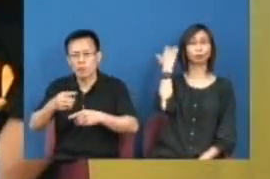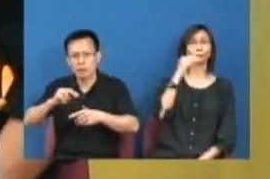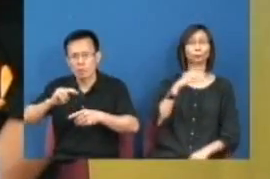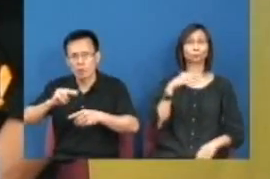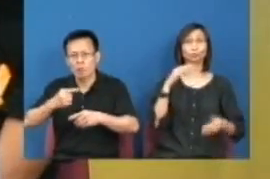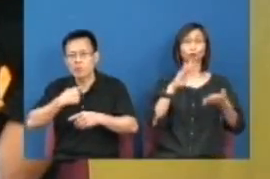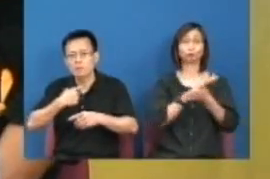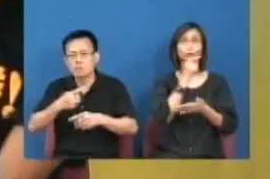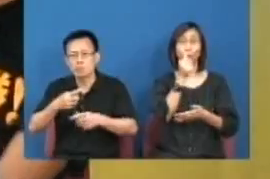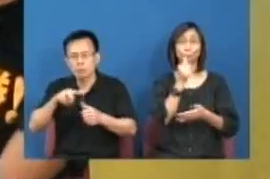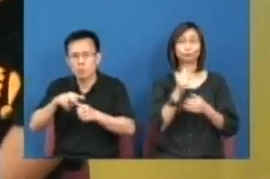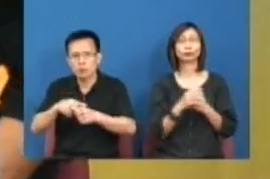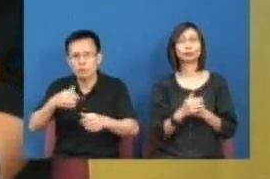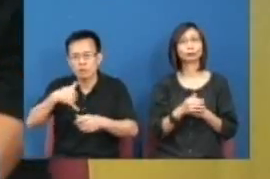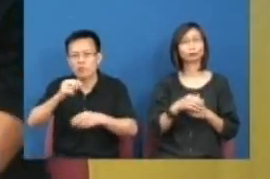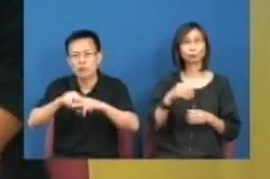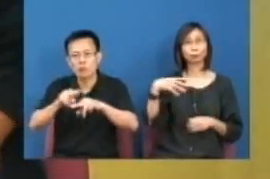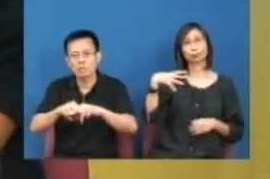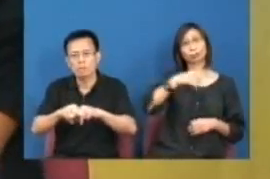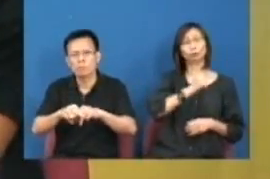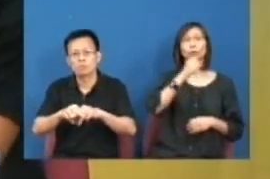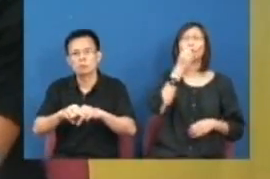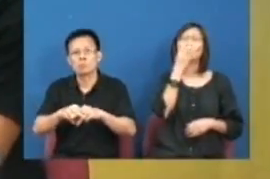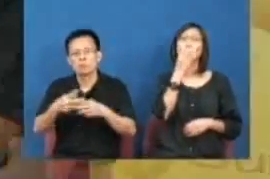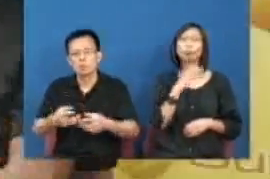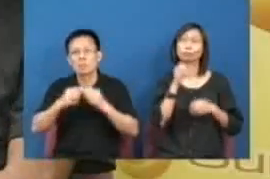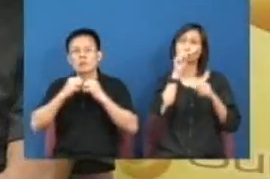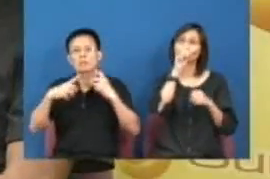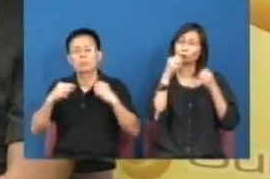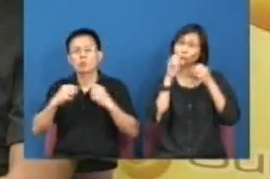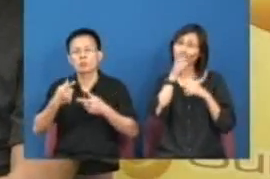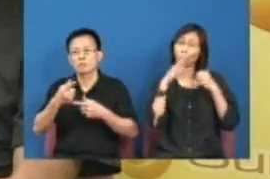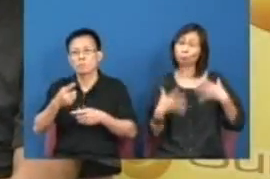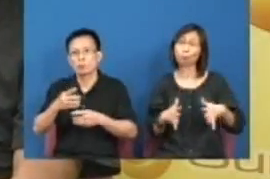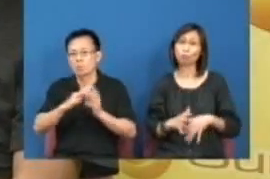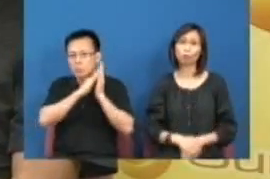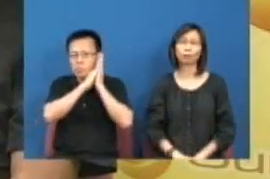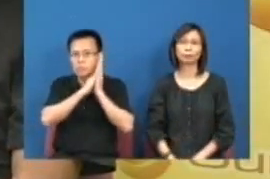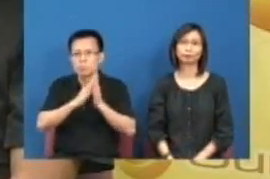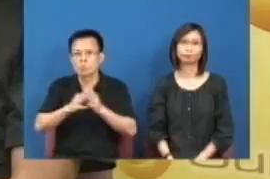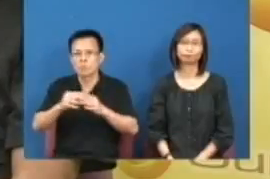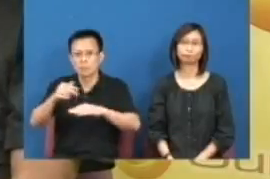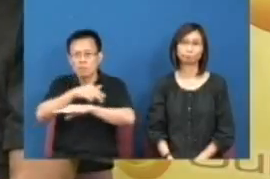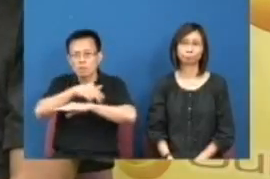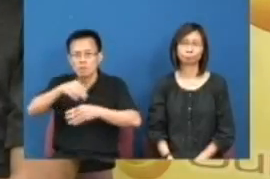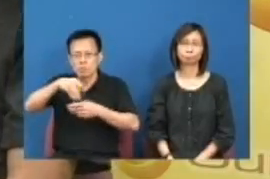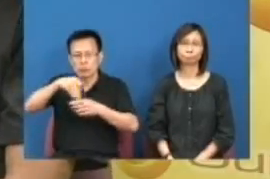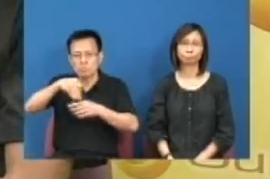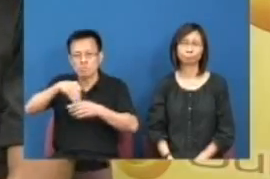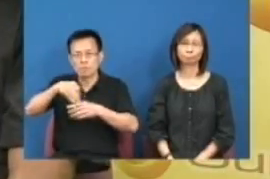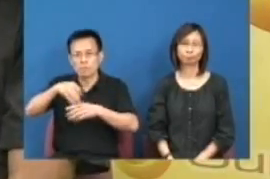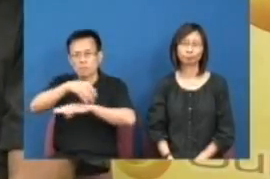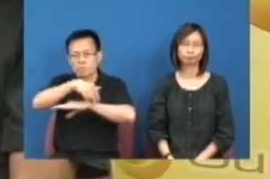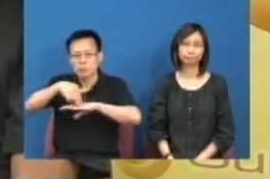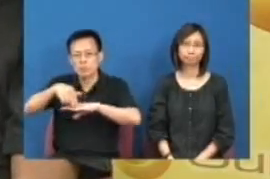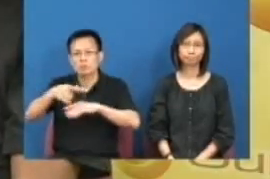過啊嘛，香港住唔起就翻大陸啊嘛。 唔係，咁而家曾蔭權就叫你住咗邊境啊。咁其實即係再嗰啲就係大陸啦。咁問題就係、是，即